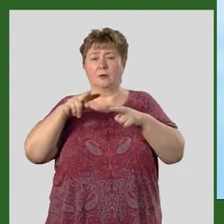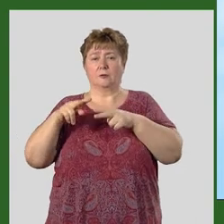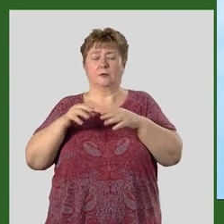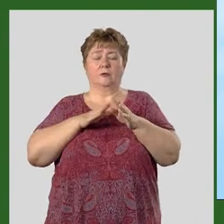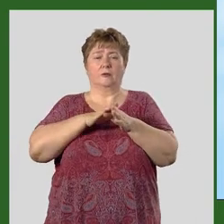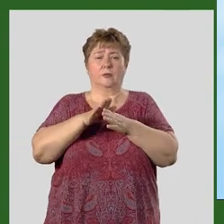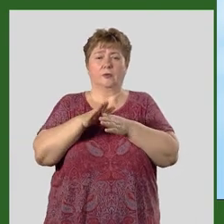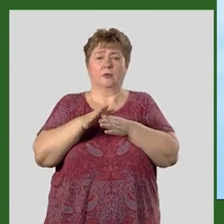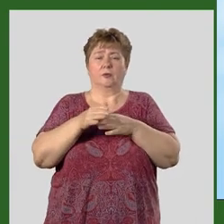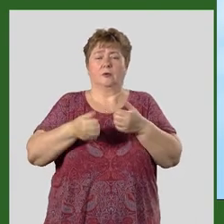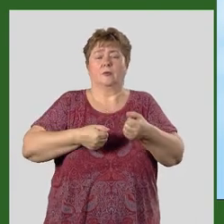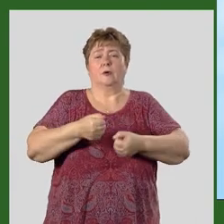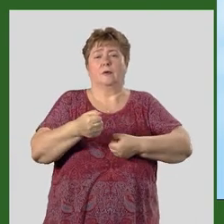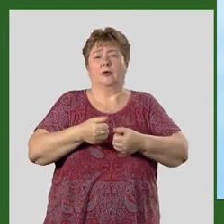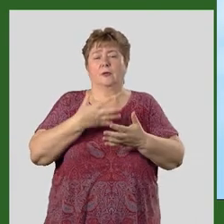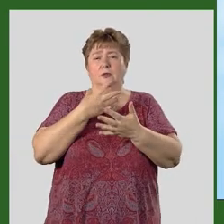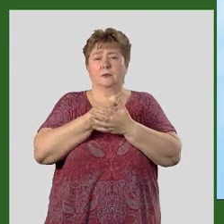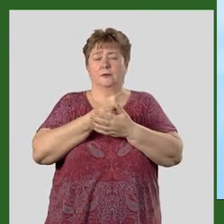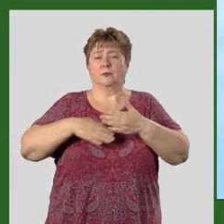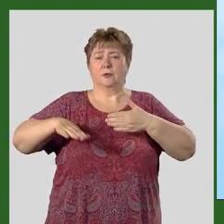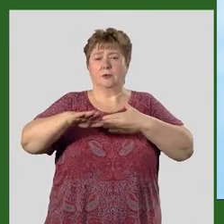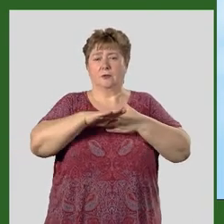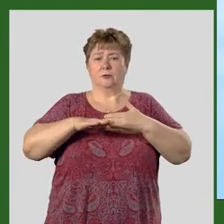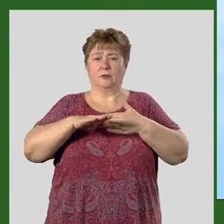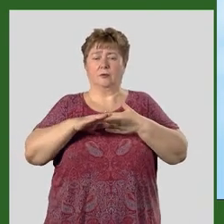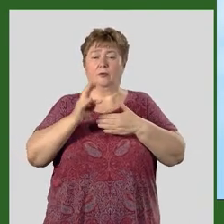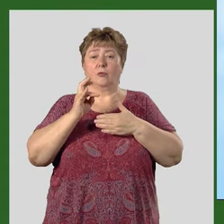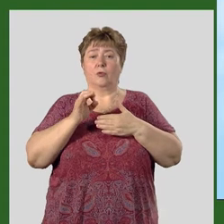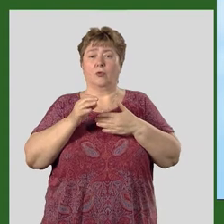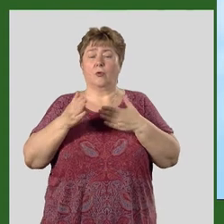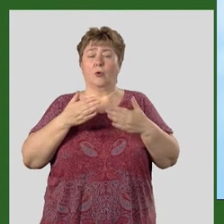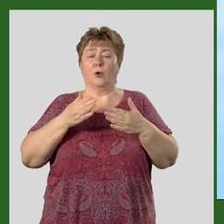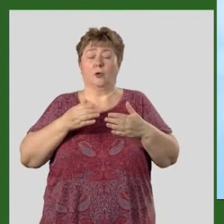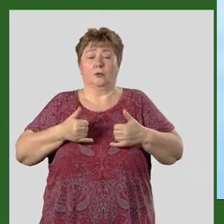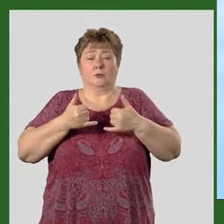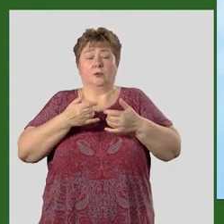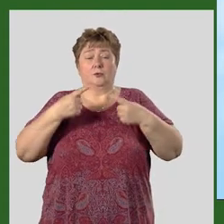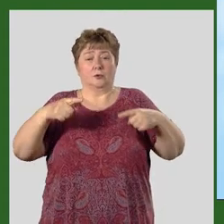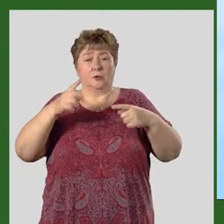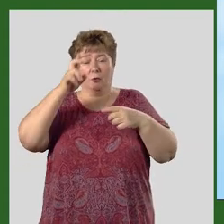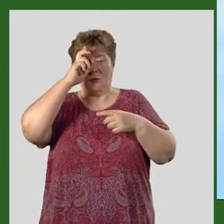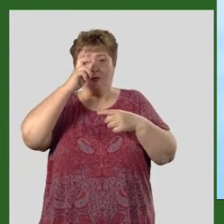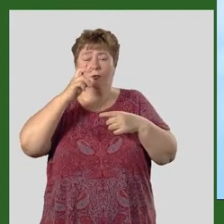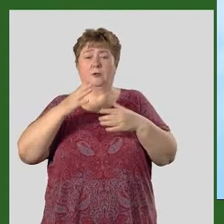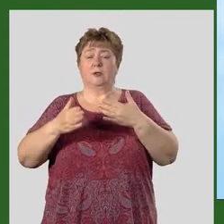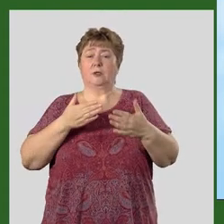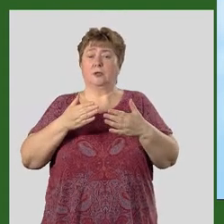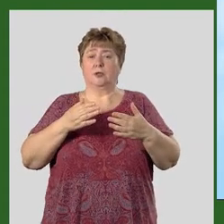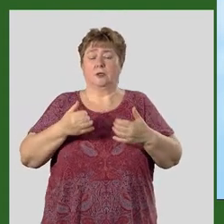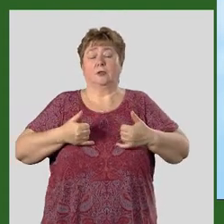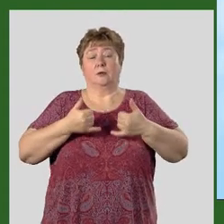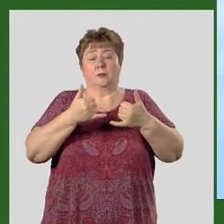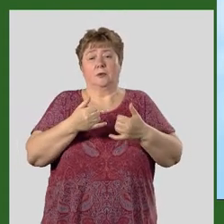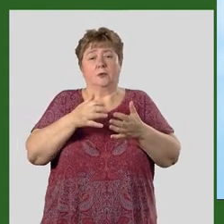и осуществляя управление своими территориями, но либо не признаны другими государствами, либо